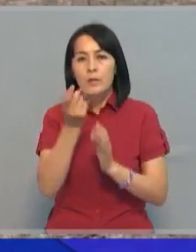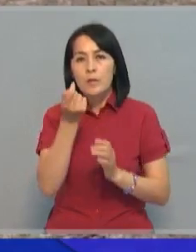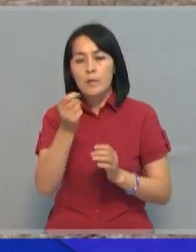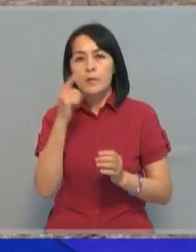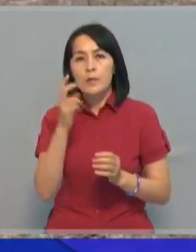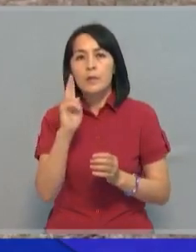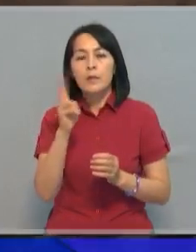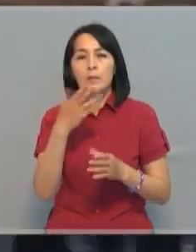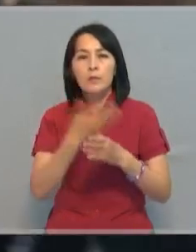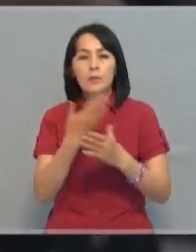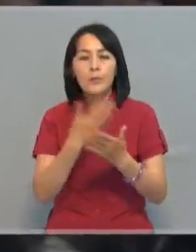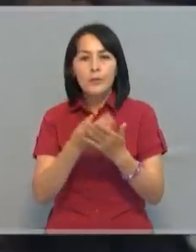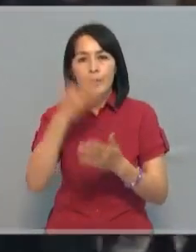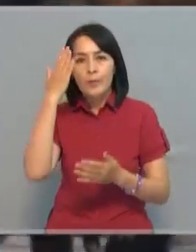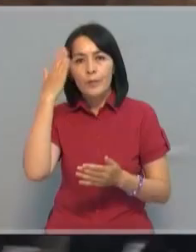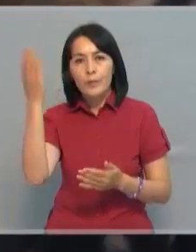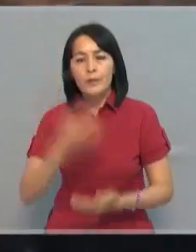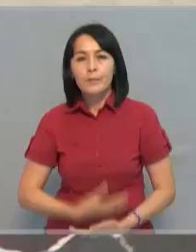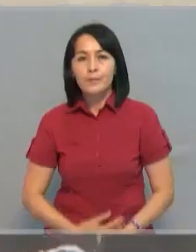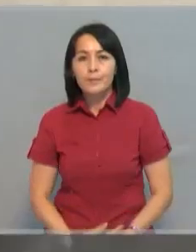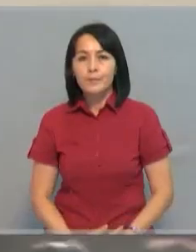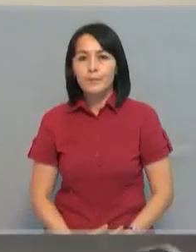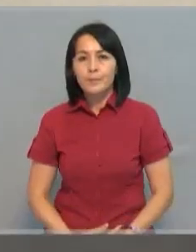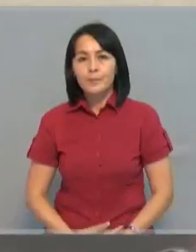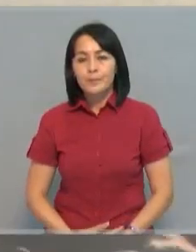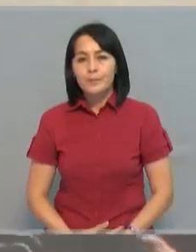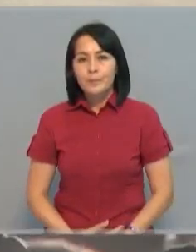шаруалар кімнен көмек сұрарын білмей отыр. Мақсұт Жарылқасын, Гүлмар Жамалдадос, жаңалықтар.